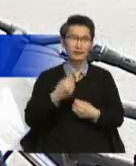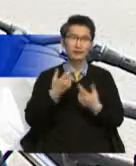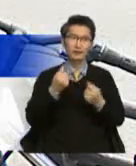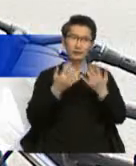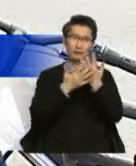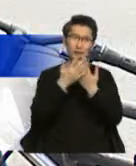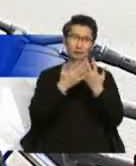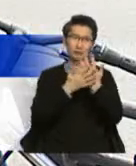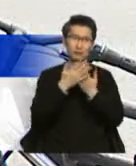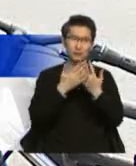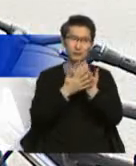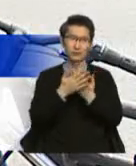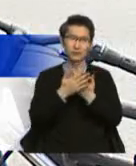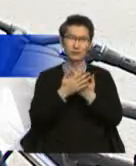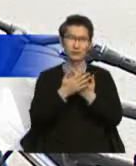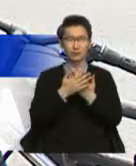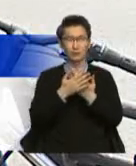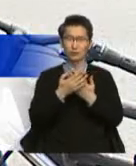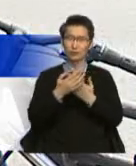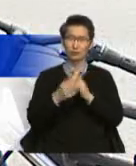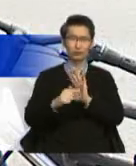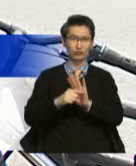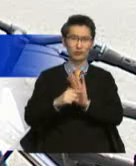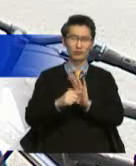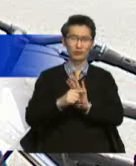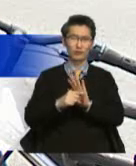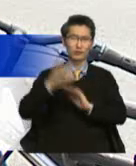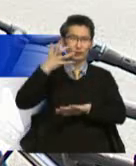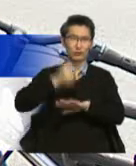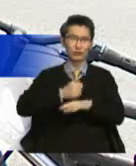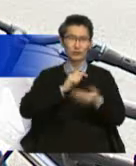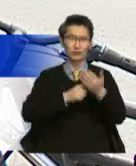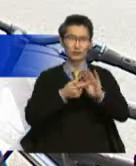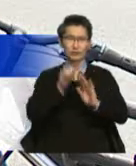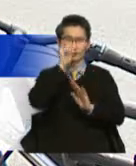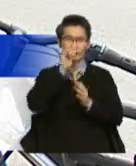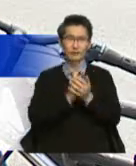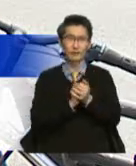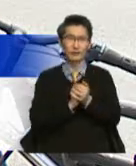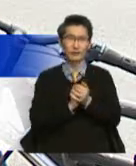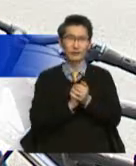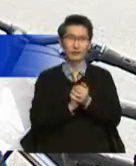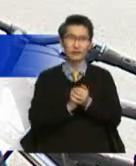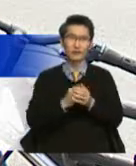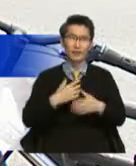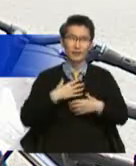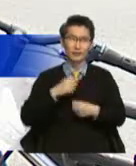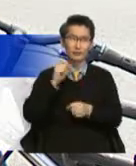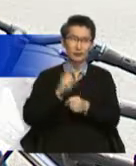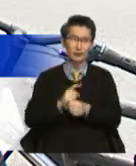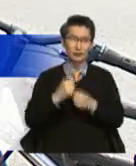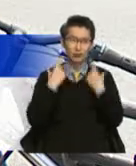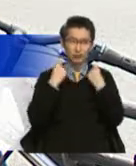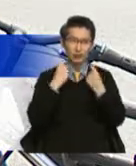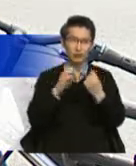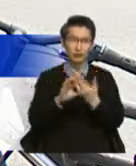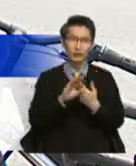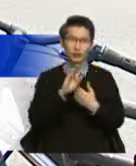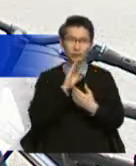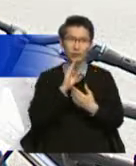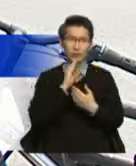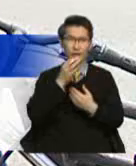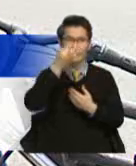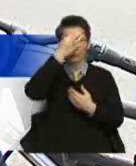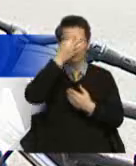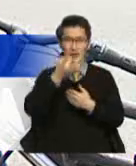안전하다라는 막연한 이런 부실한 용역 결과를 나타내고 있습니다. 이 터널 안전성을 유지를 하려면 굉장한